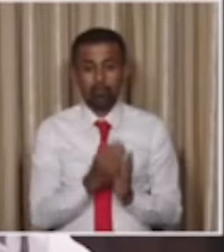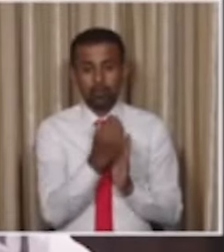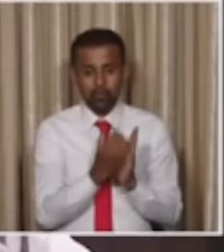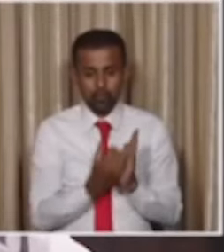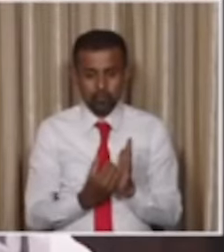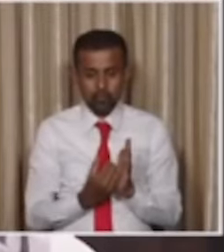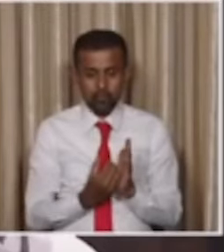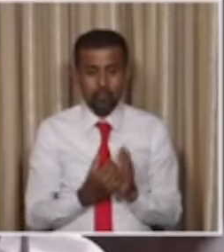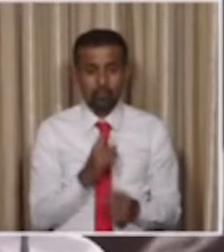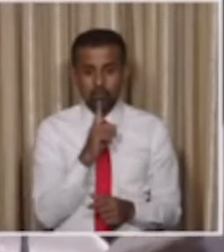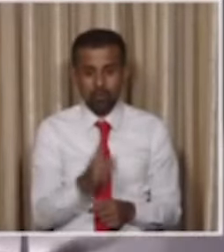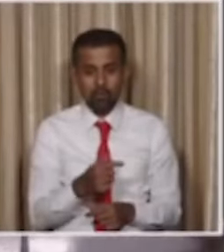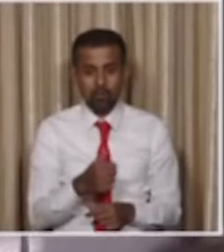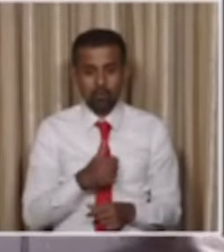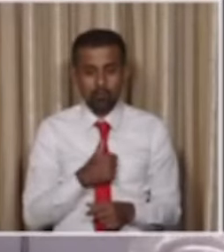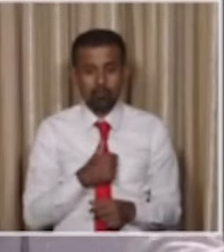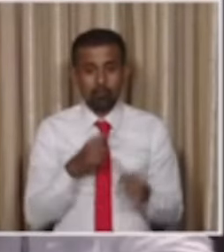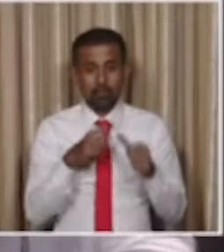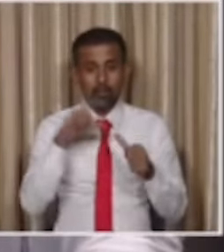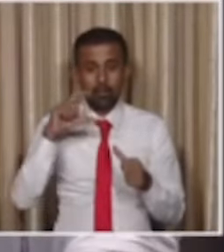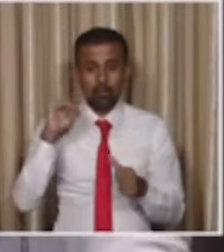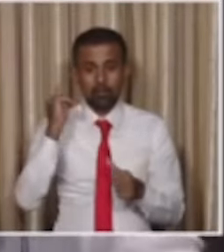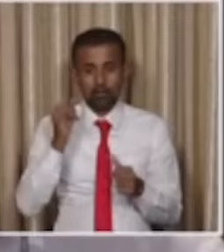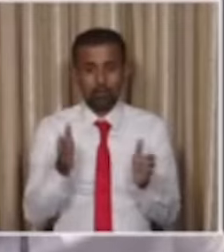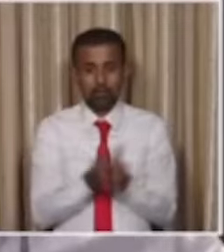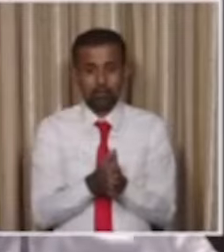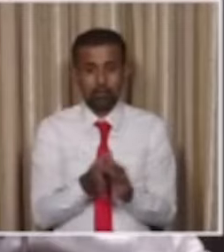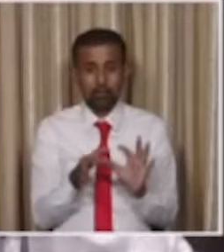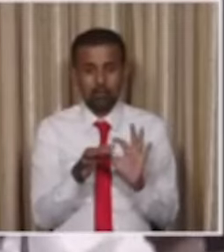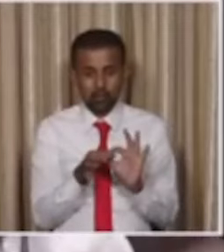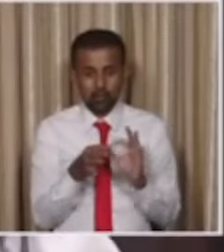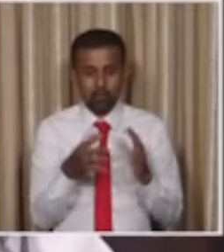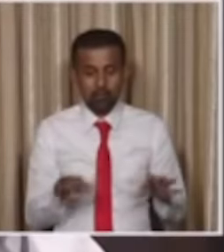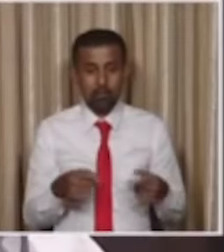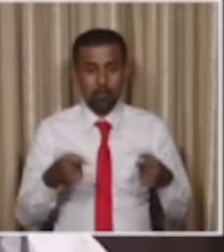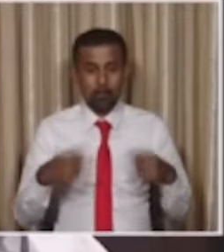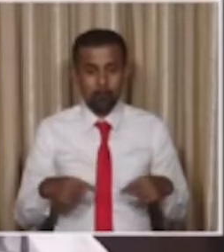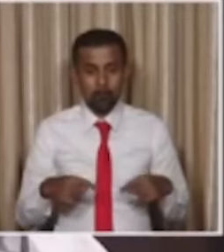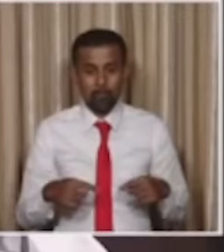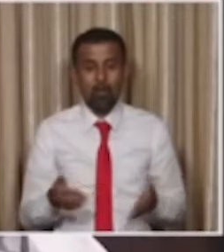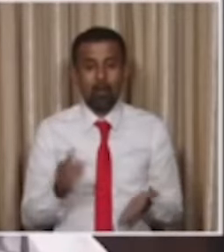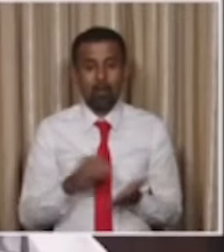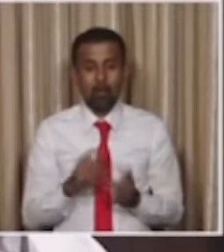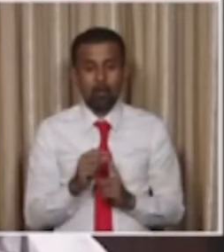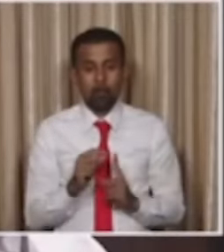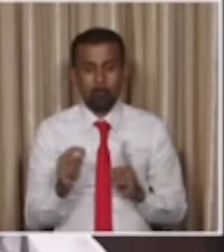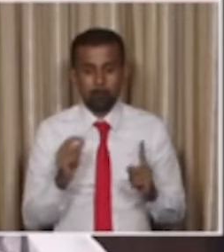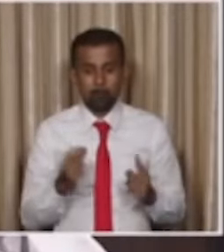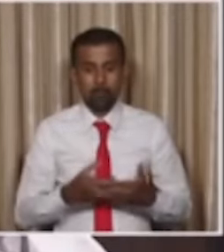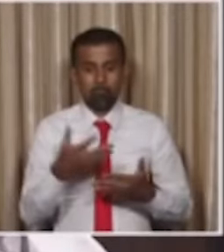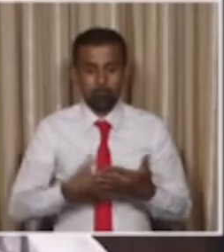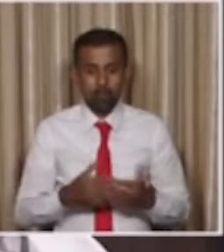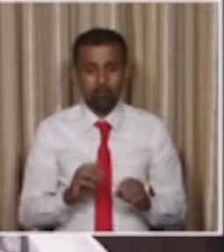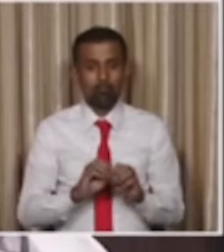මම අවධානය යොමු කරන්න කැමතියි. විගණකාධිපතිවරයා සමග ඒක සම්බන්ධ කරලා තියෙනවා. ඊට පස්සේ පෙරලා පාර්ලිමේන්තුවට වාර්තා කළ